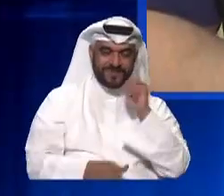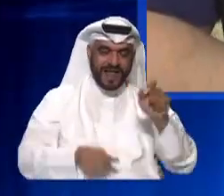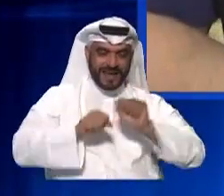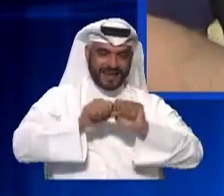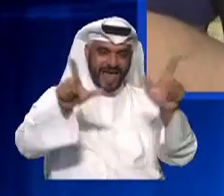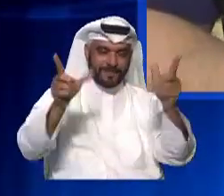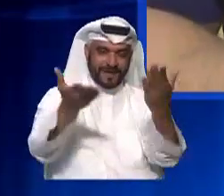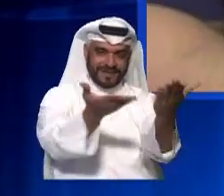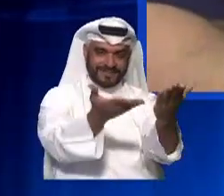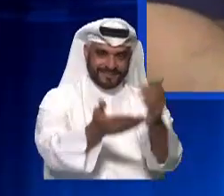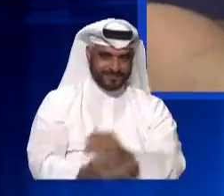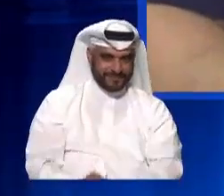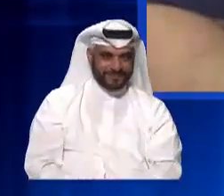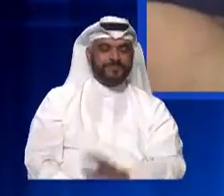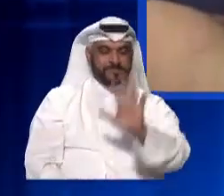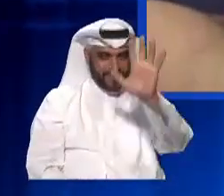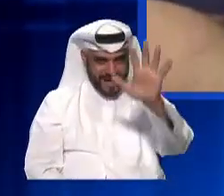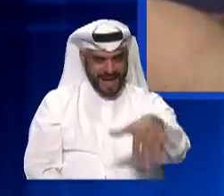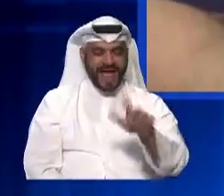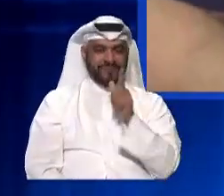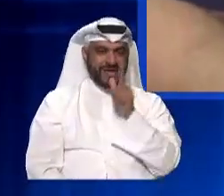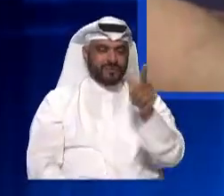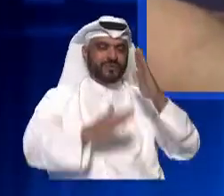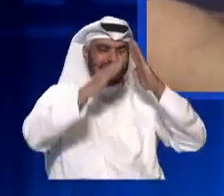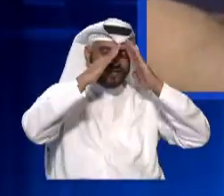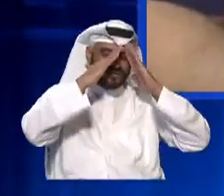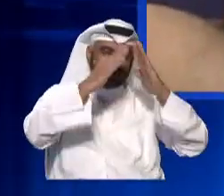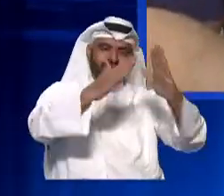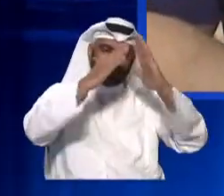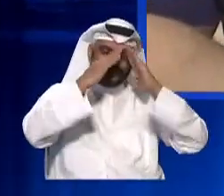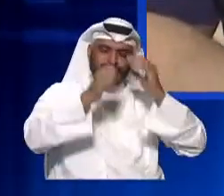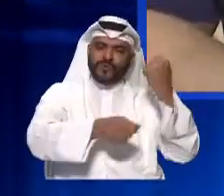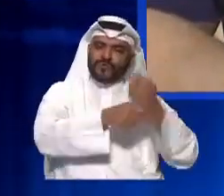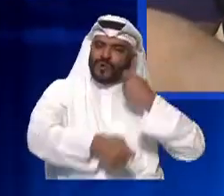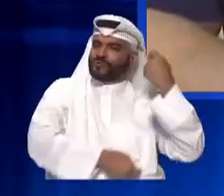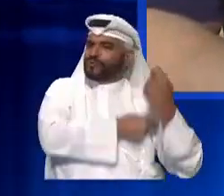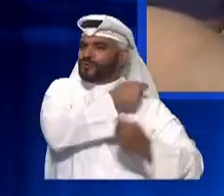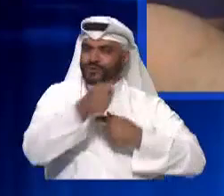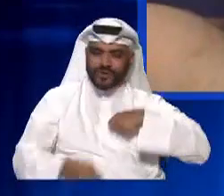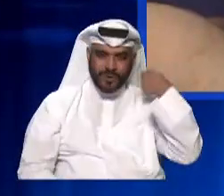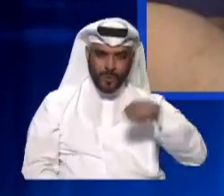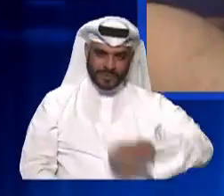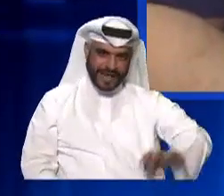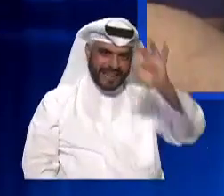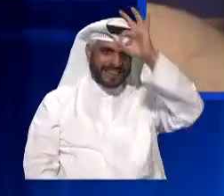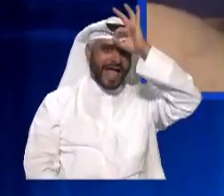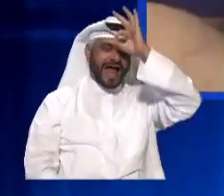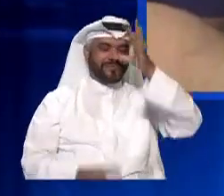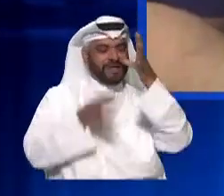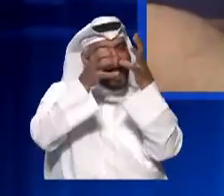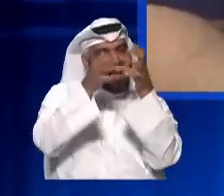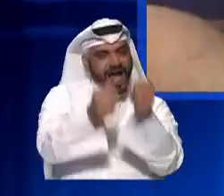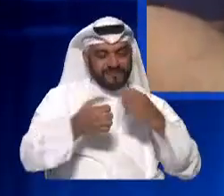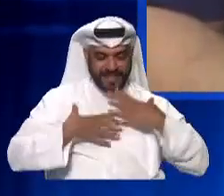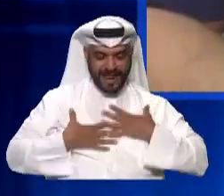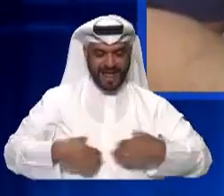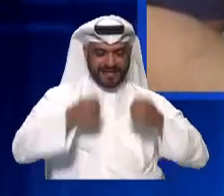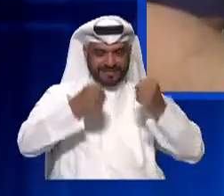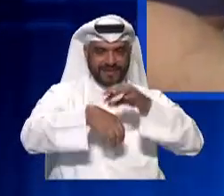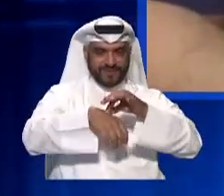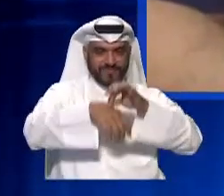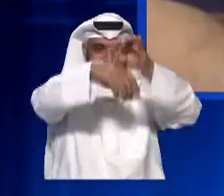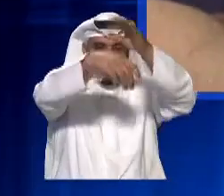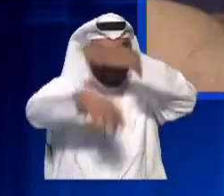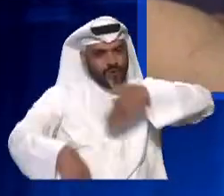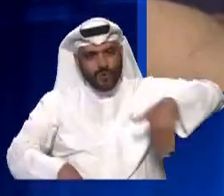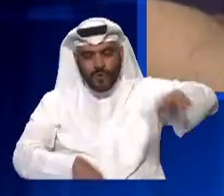في الاستديو. نعم، ونحن بدورنا أيضا نشكر جهود وزارة الداخلية التي تبذلها حفاظا على سلامة